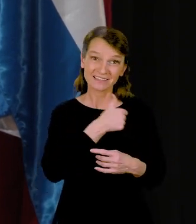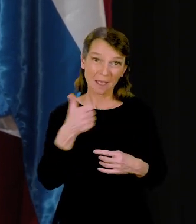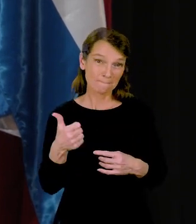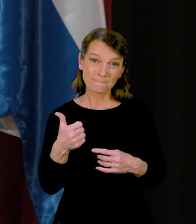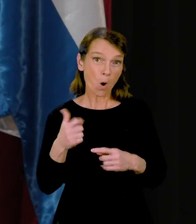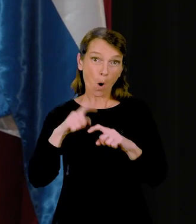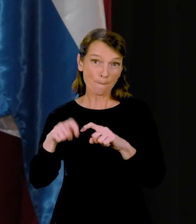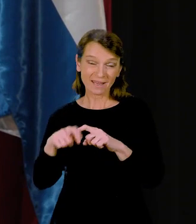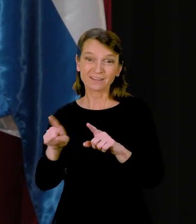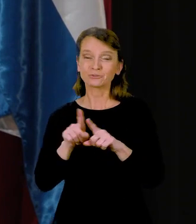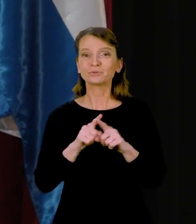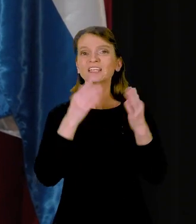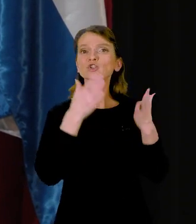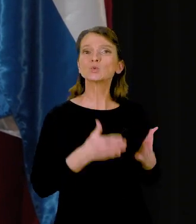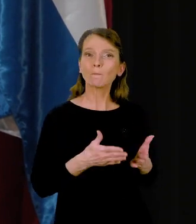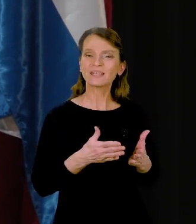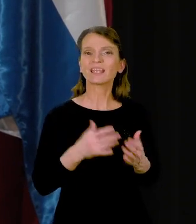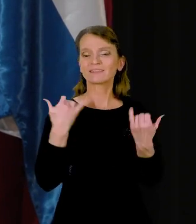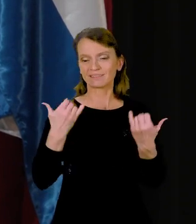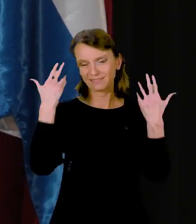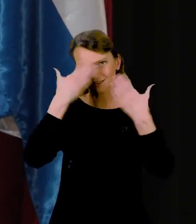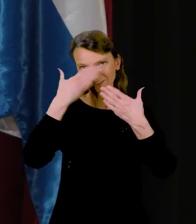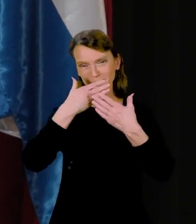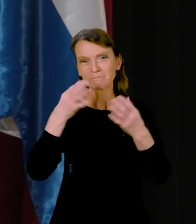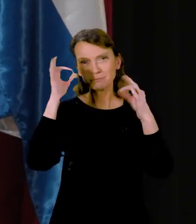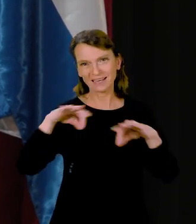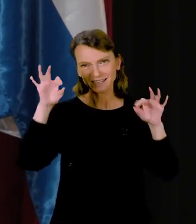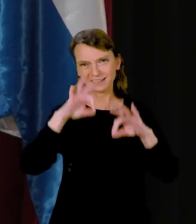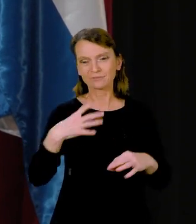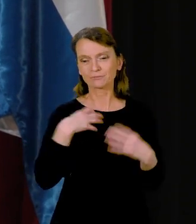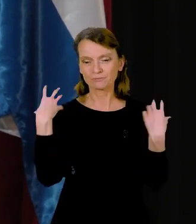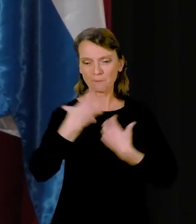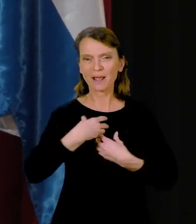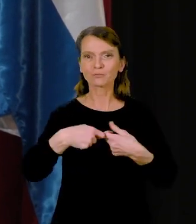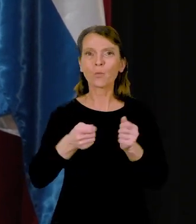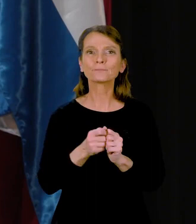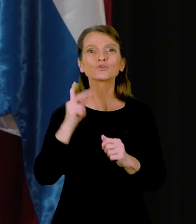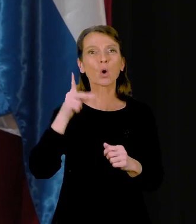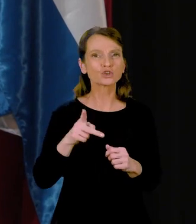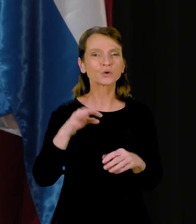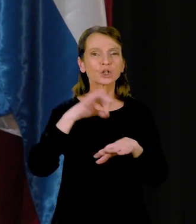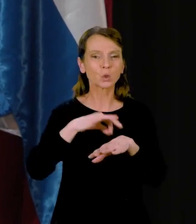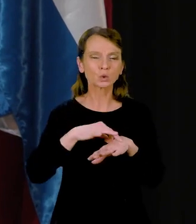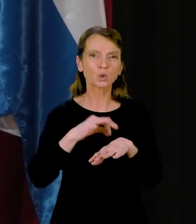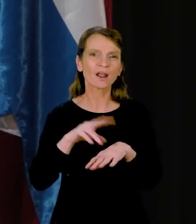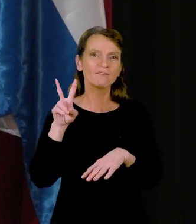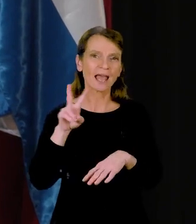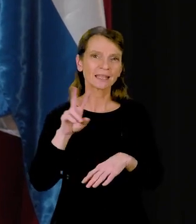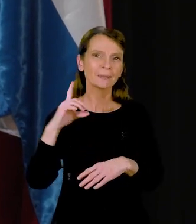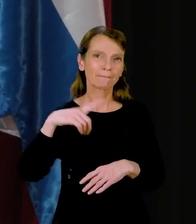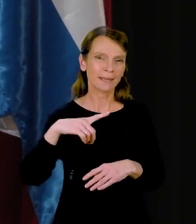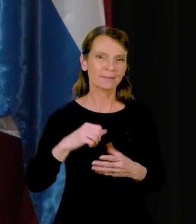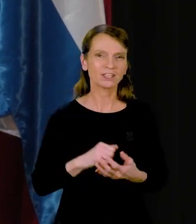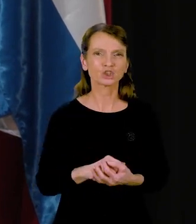samo objekt, temveč tudi subjekt nocojšnje prireditve. Župan občine Kočevje, dr.